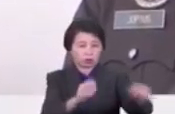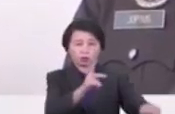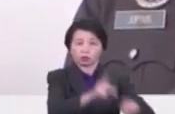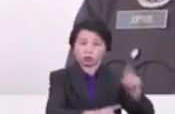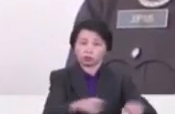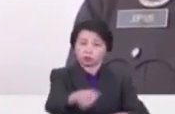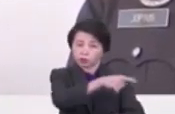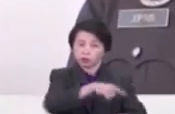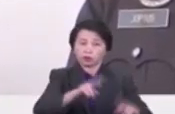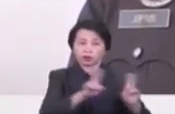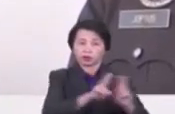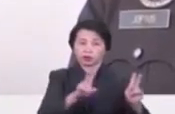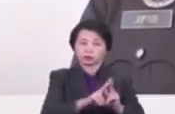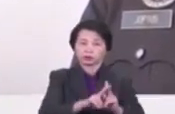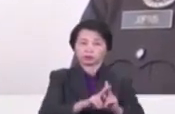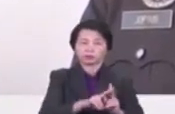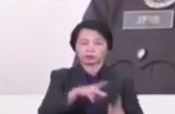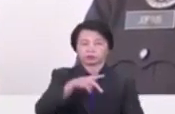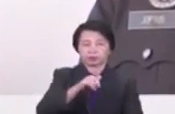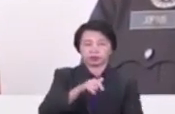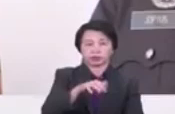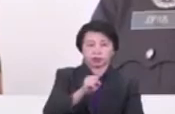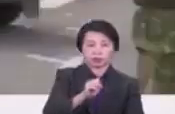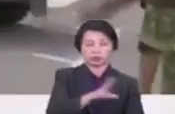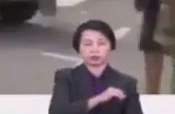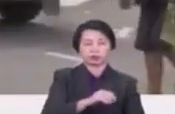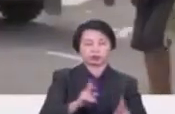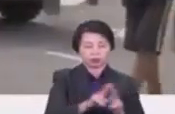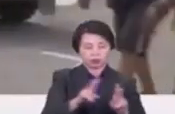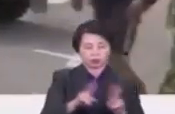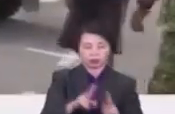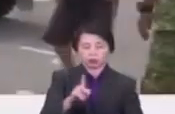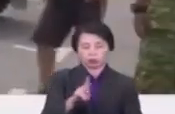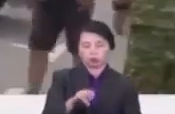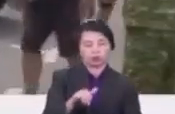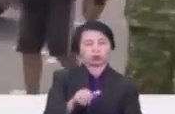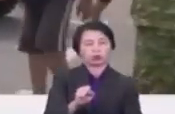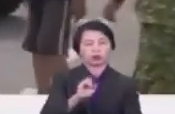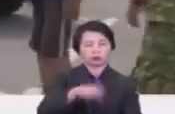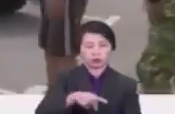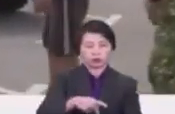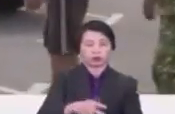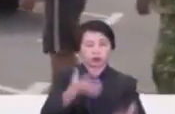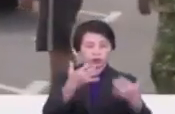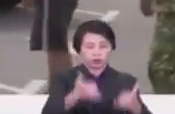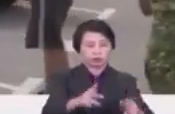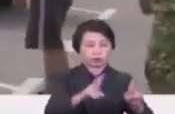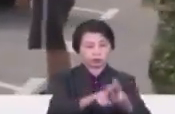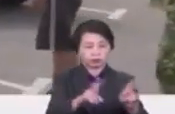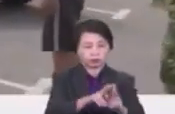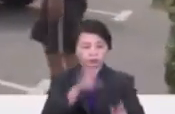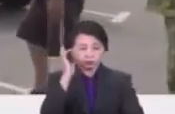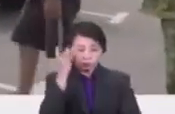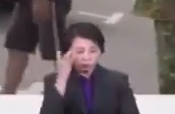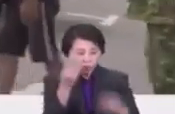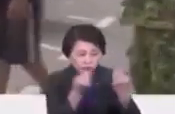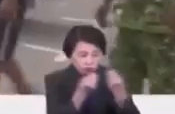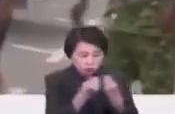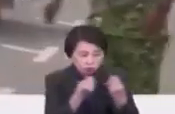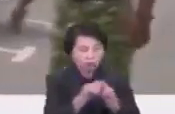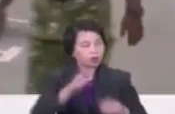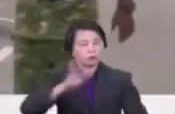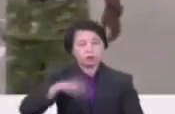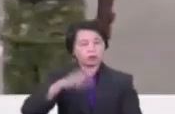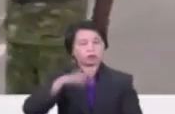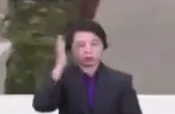di Kampung Kubu Pintas dan juga Kampung Suasa. Cuma di PPS Dun Banir ni kita belum dapat pastikan lagi berapa jumlah mangsa yang akan